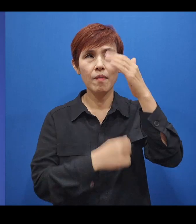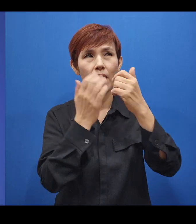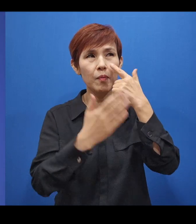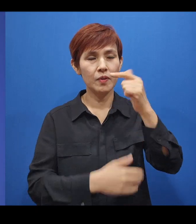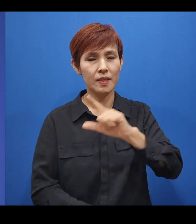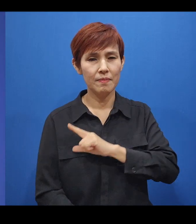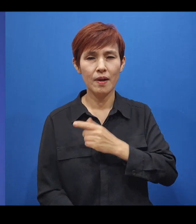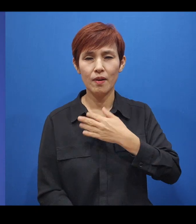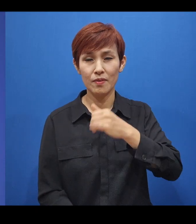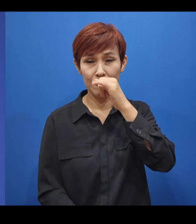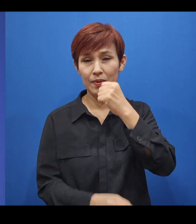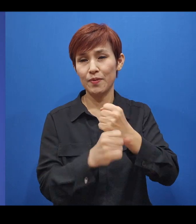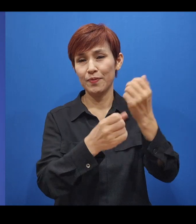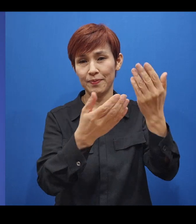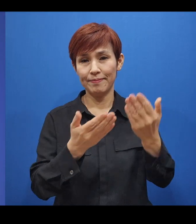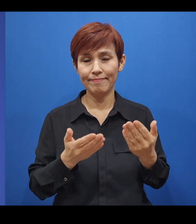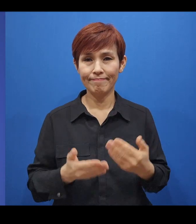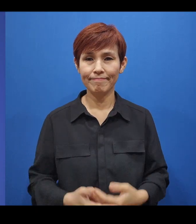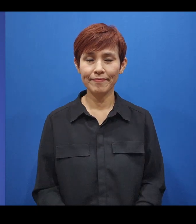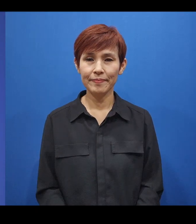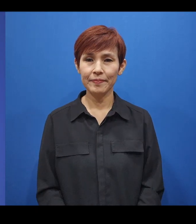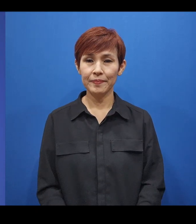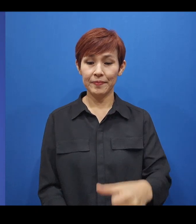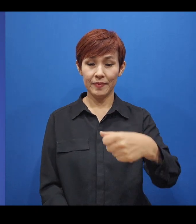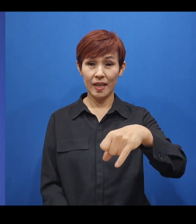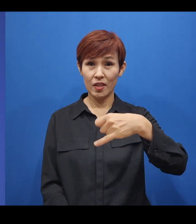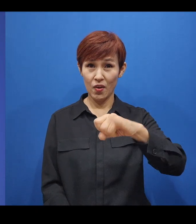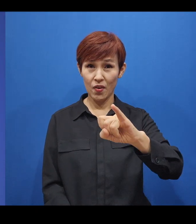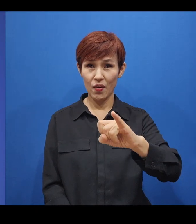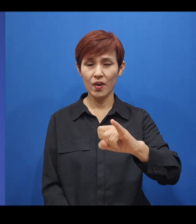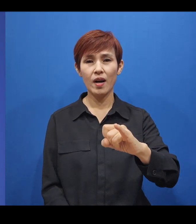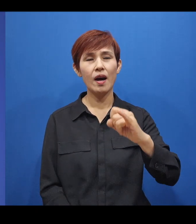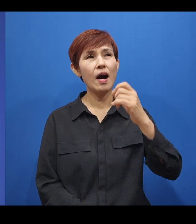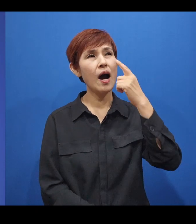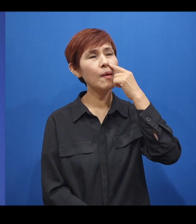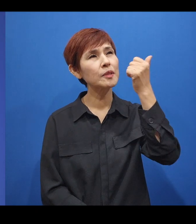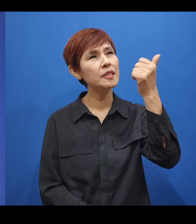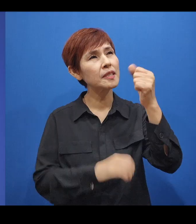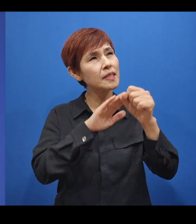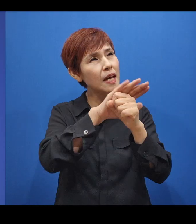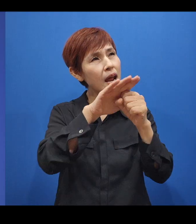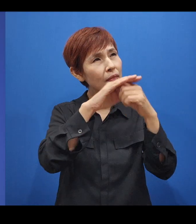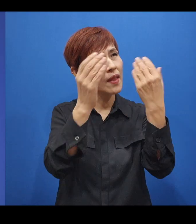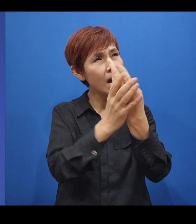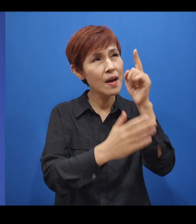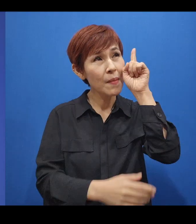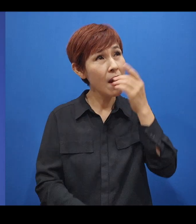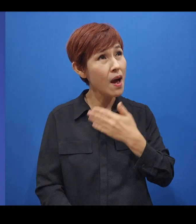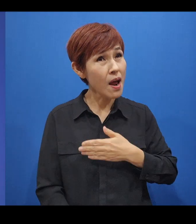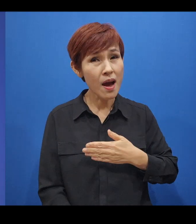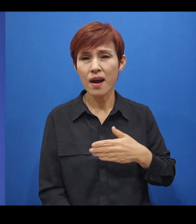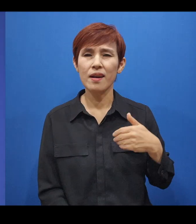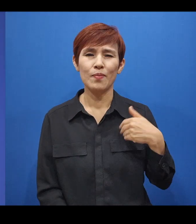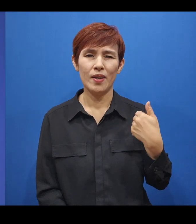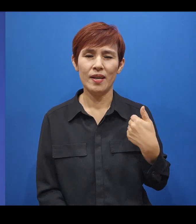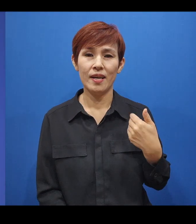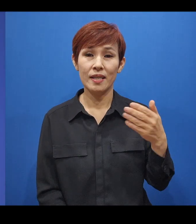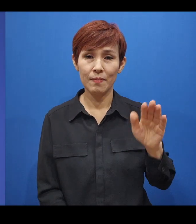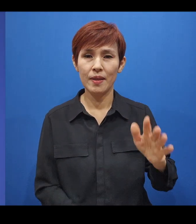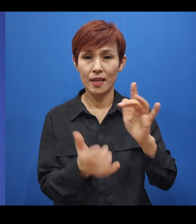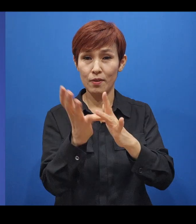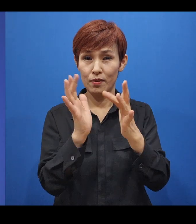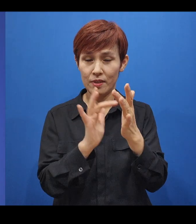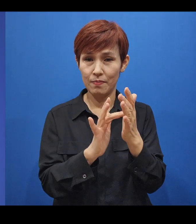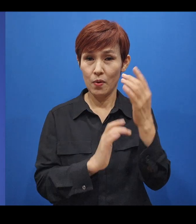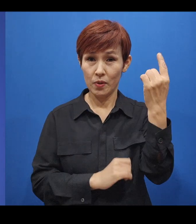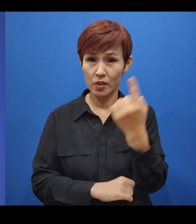거라는 거예요. 자녀들이 아버지 사랑을 다 몰라요. 그런데 예수님이 오셔서 해주신 게